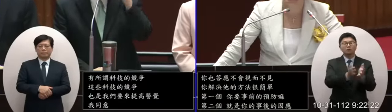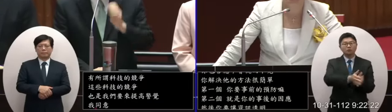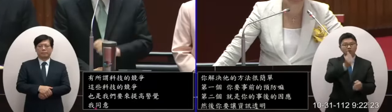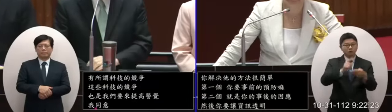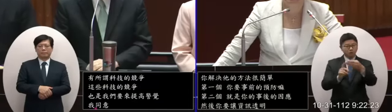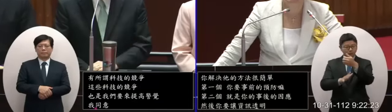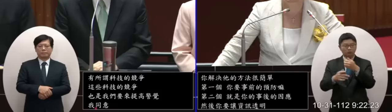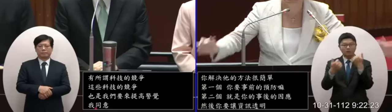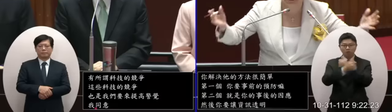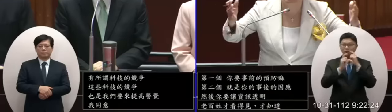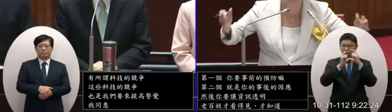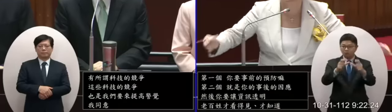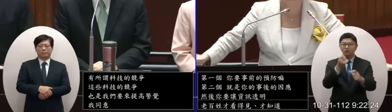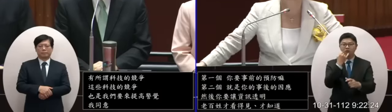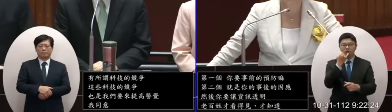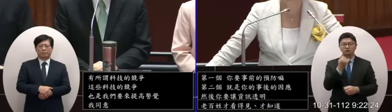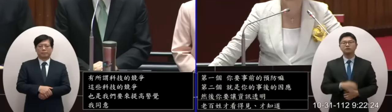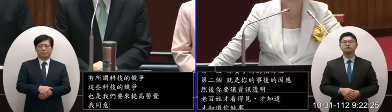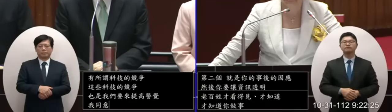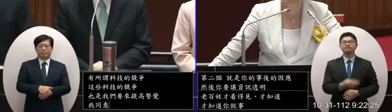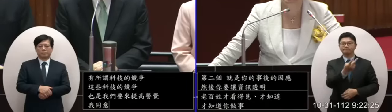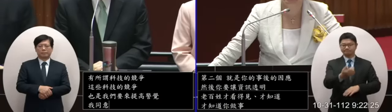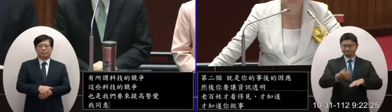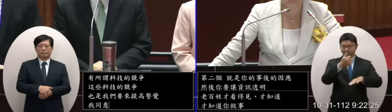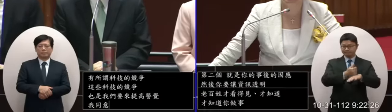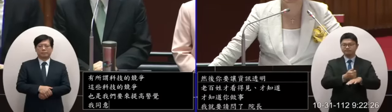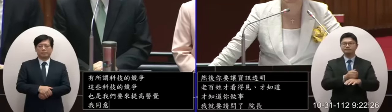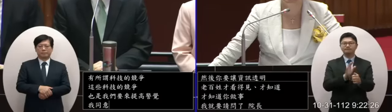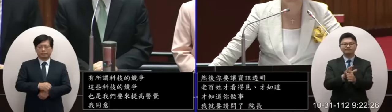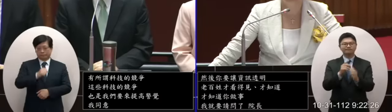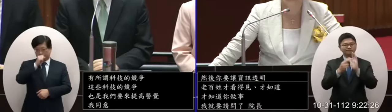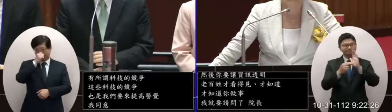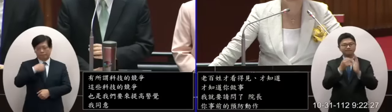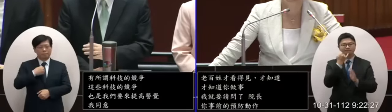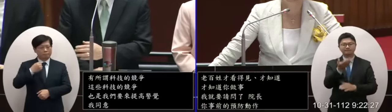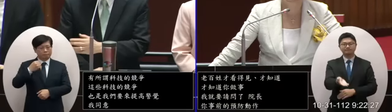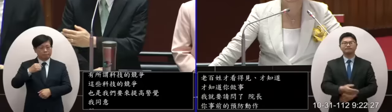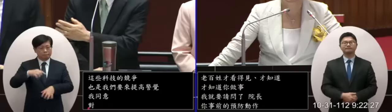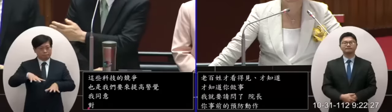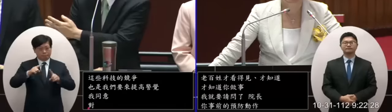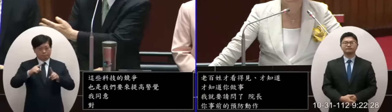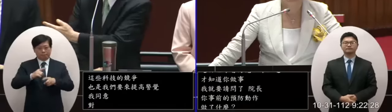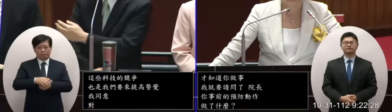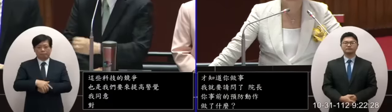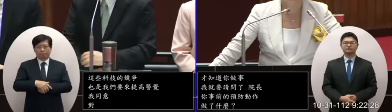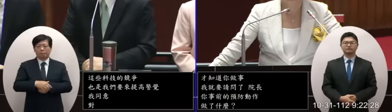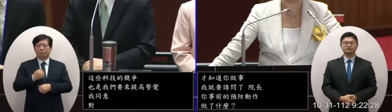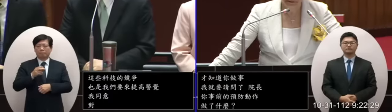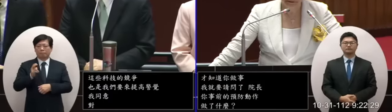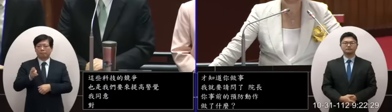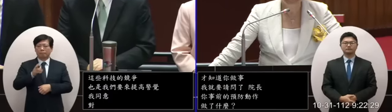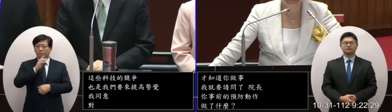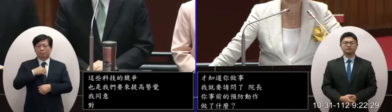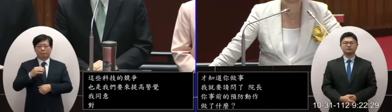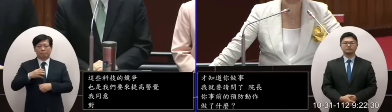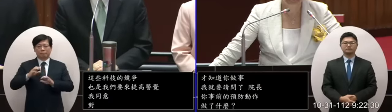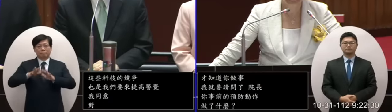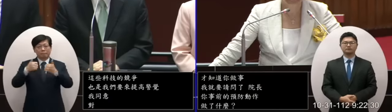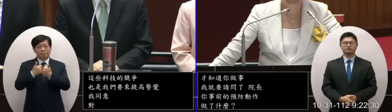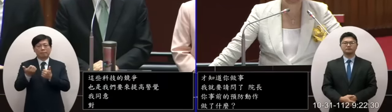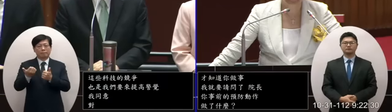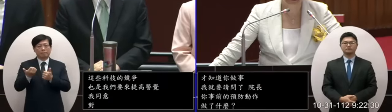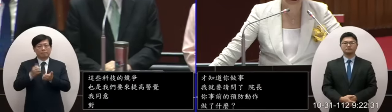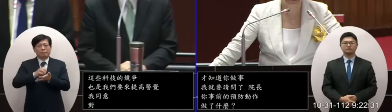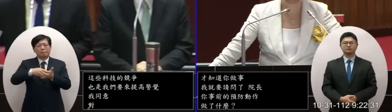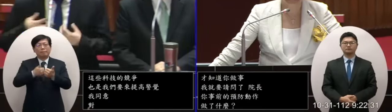委可以代答没有关系，我请他们上来，就是他们可以支援你的。 我想就这一个部分，我请那个国发会。 您刚